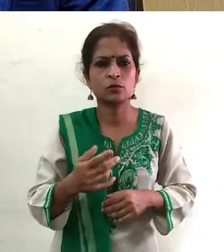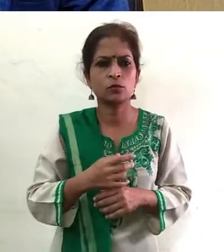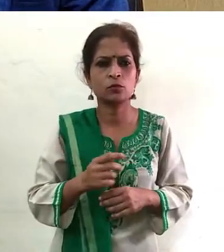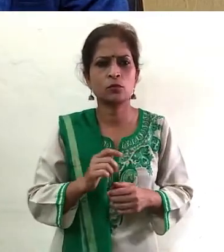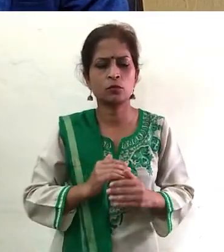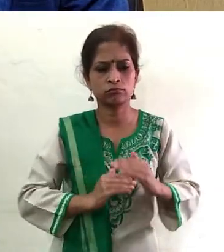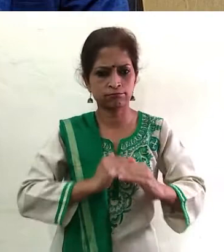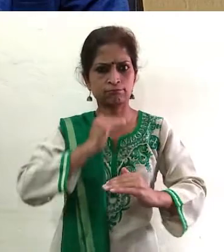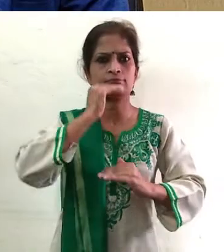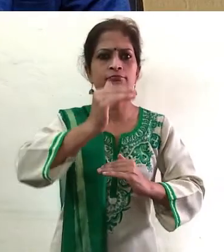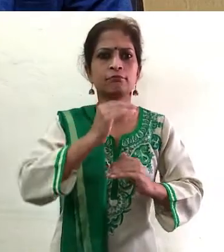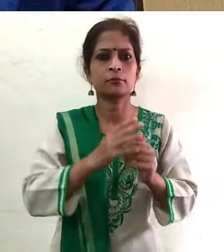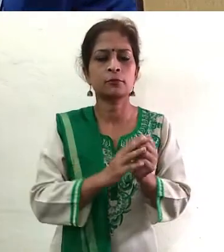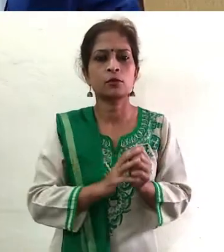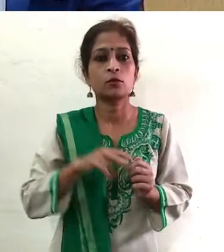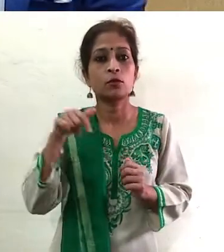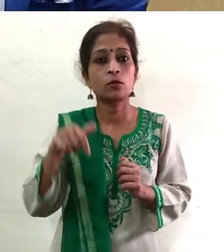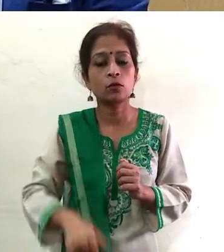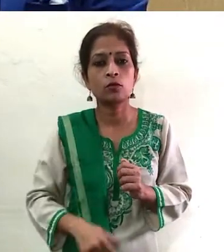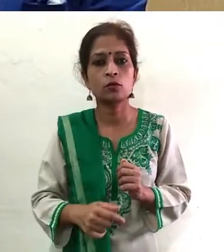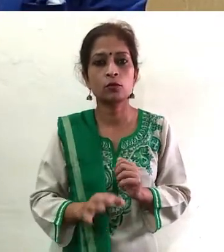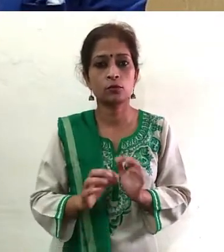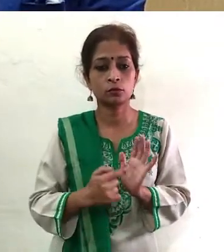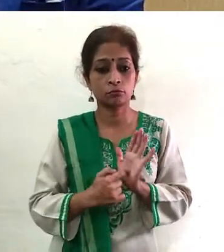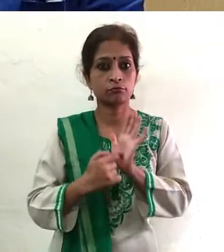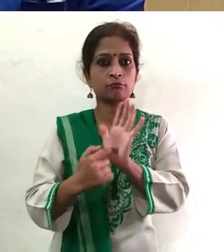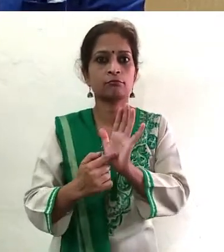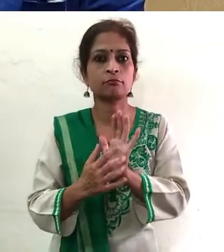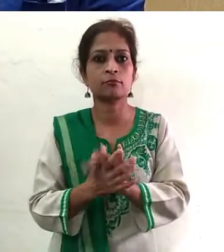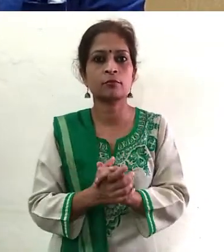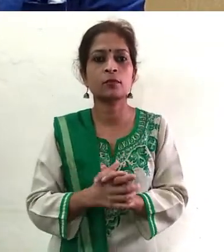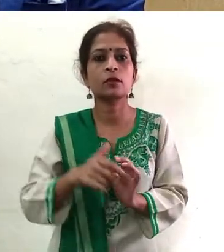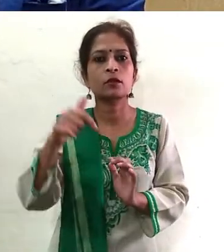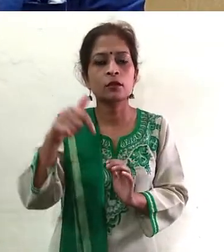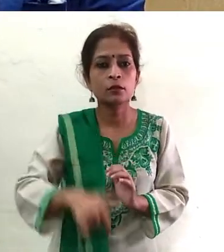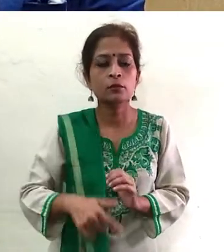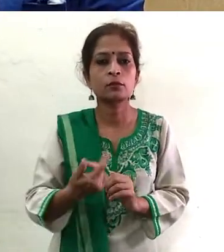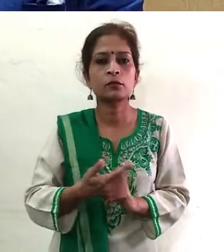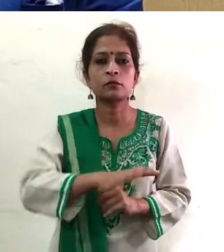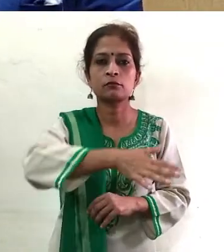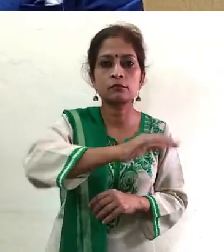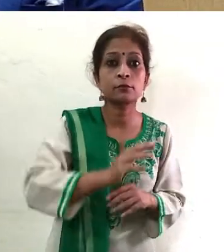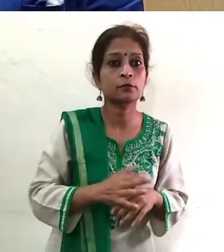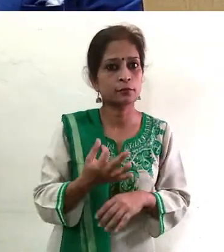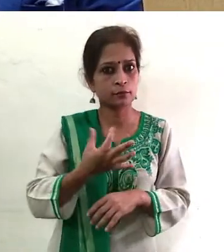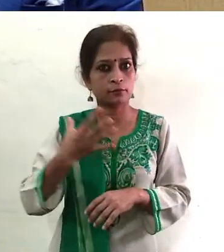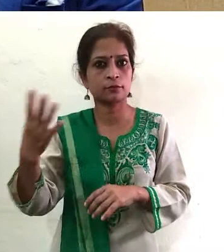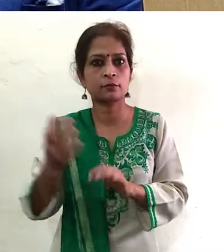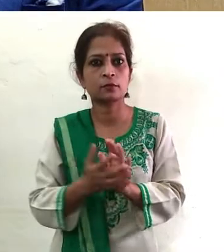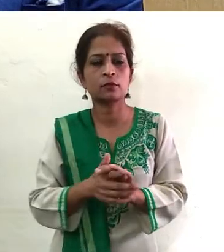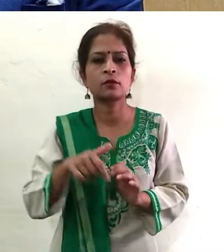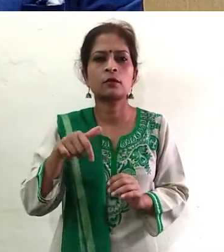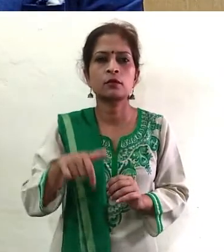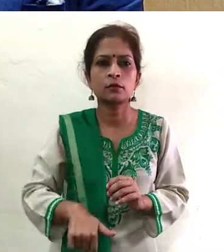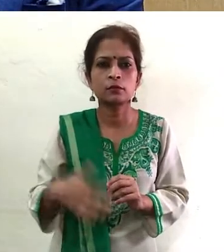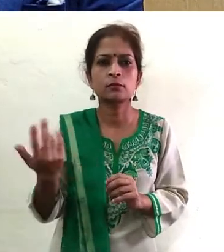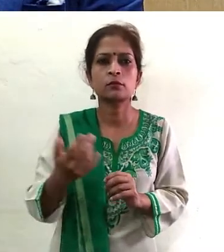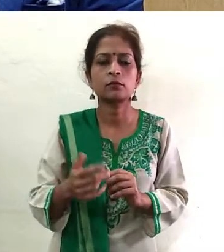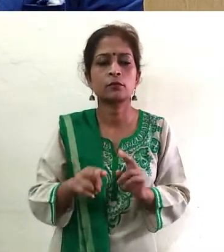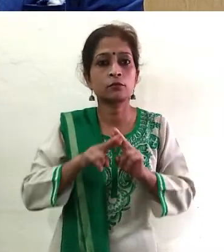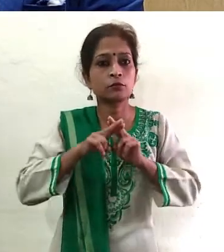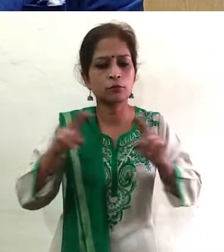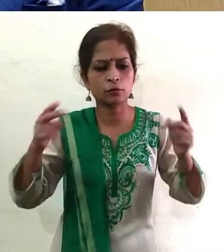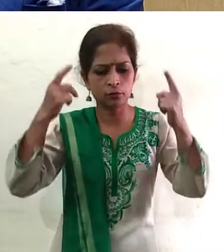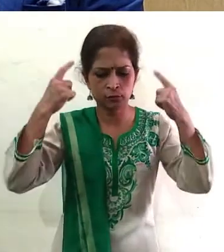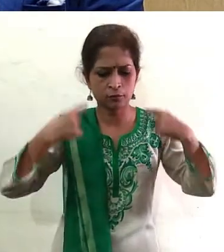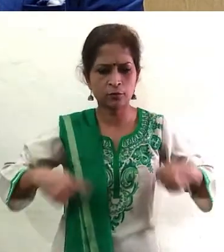पाकर एक मिसाल कायम की है इसीलिए वह साधारण कहलाएं साधारण से और साधारण बनने के लिए पूरी तरह से